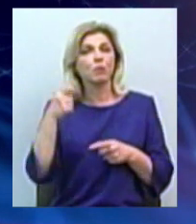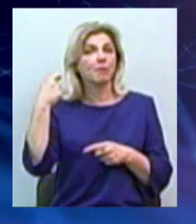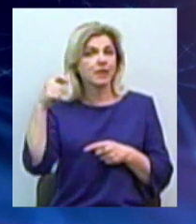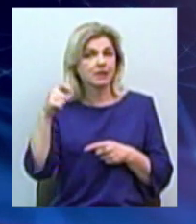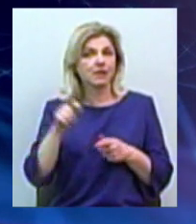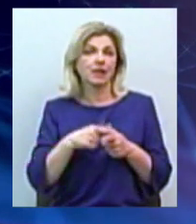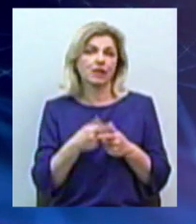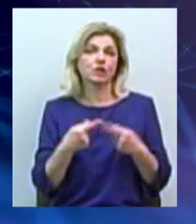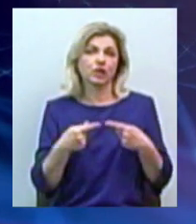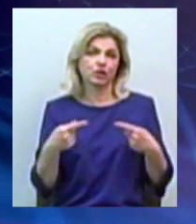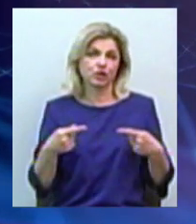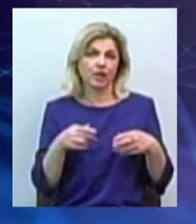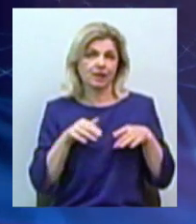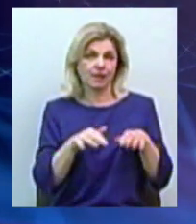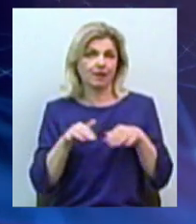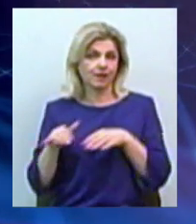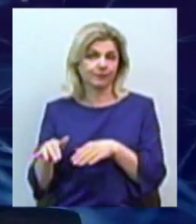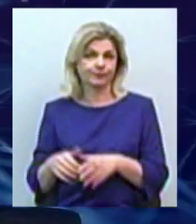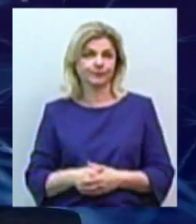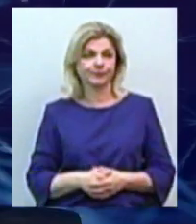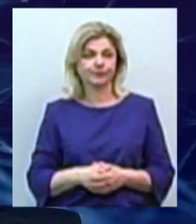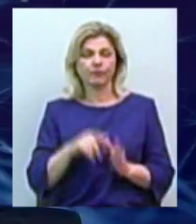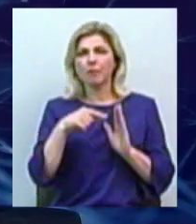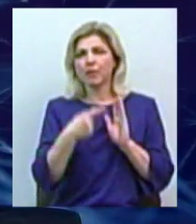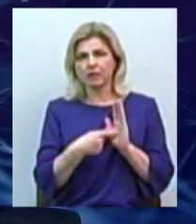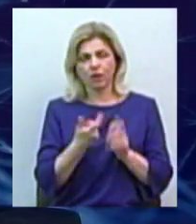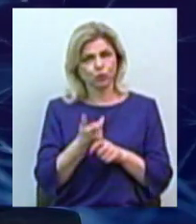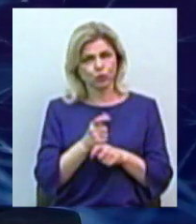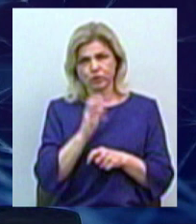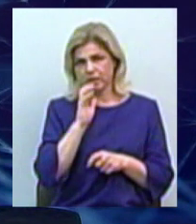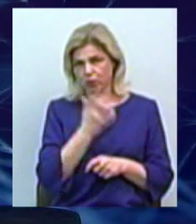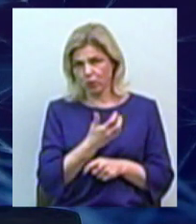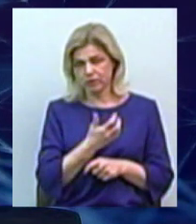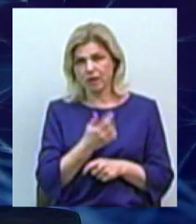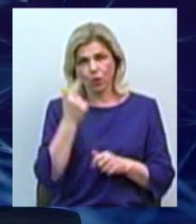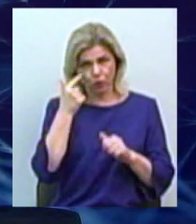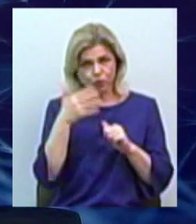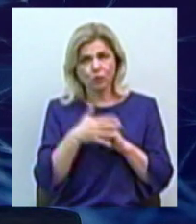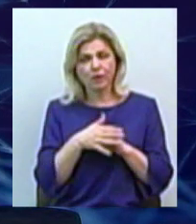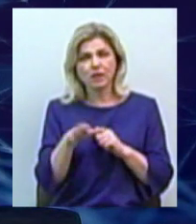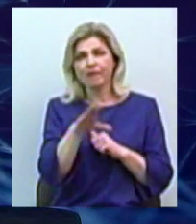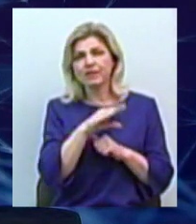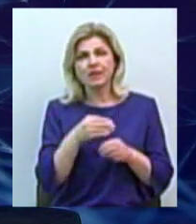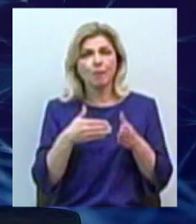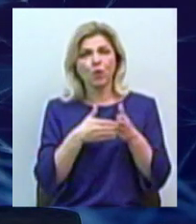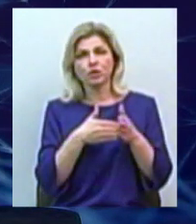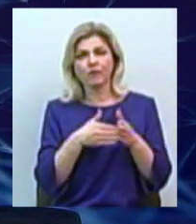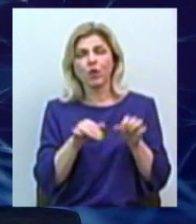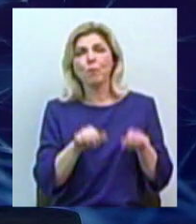можливо, ще якісь дії? Оце, ну, ну, питання дуже серйозне. Звісно, розумієте, все обмежується